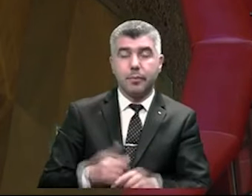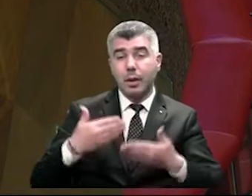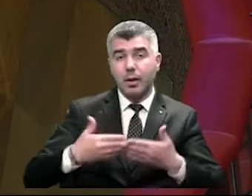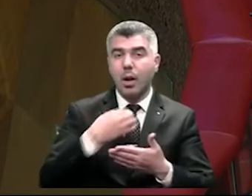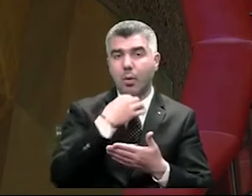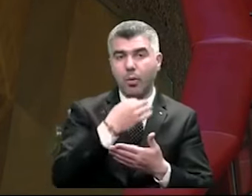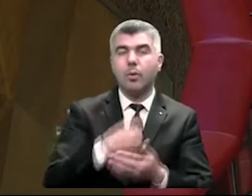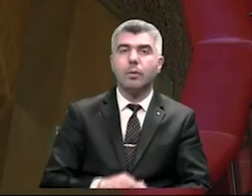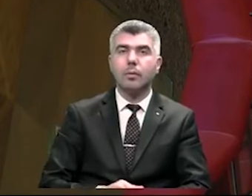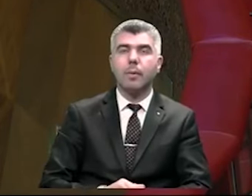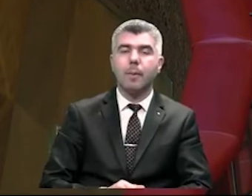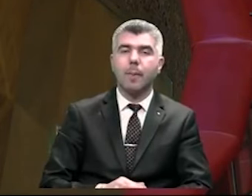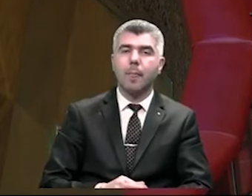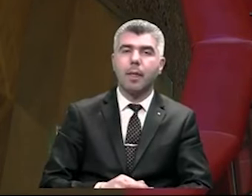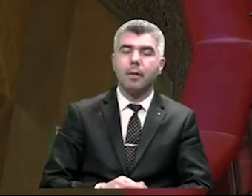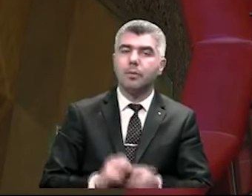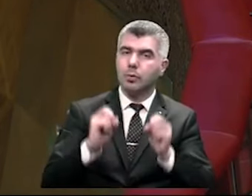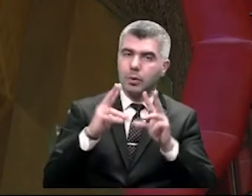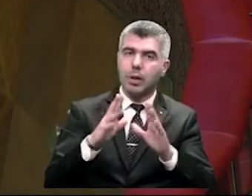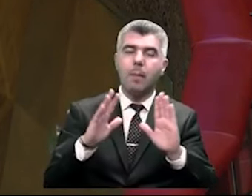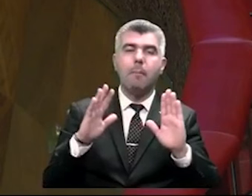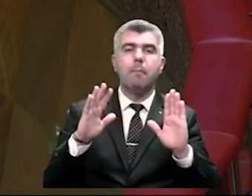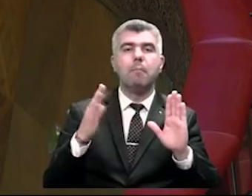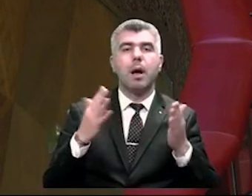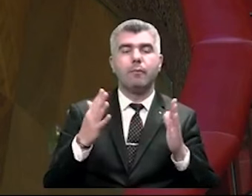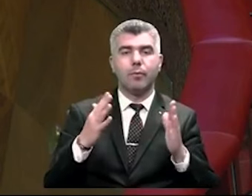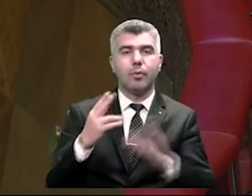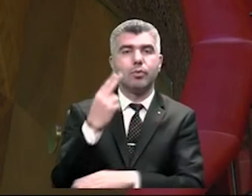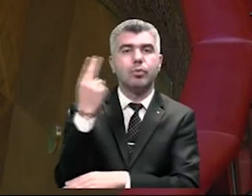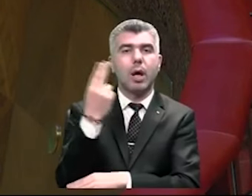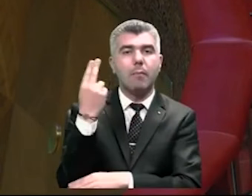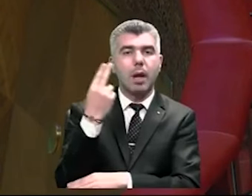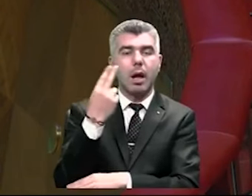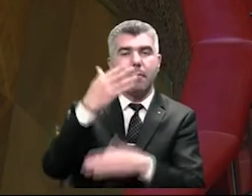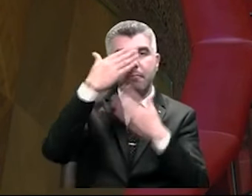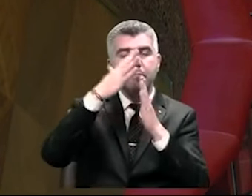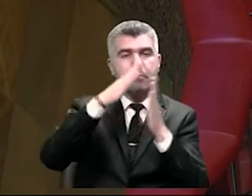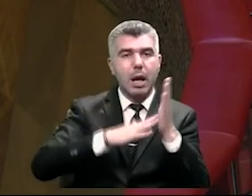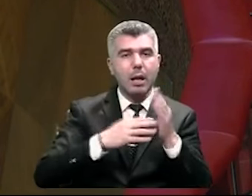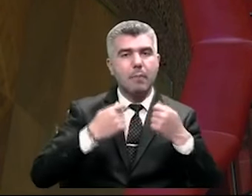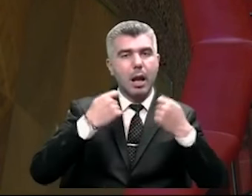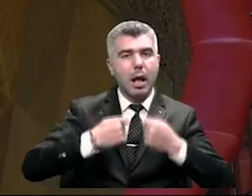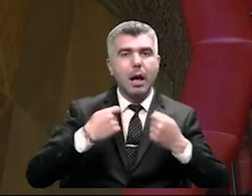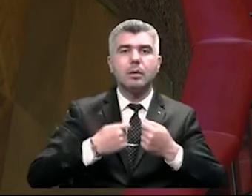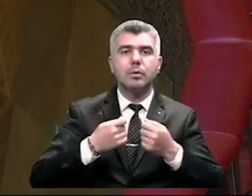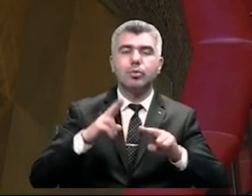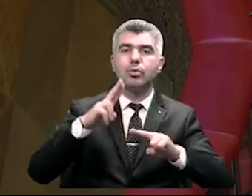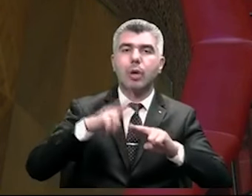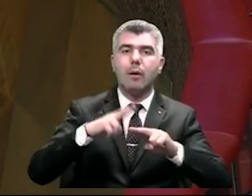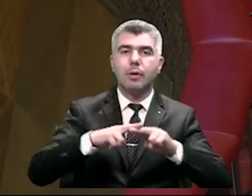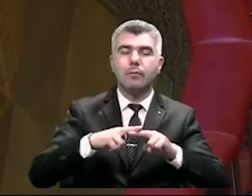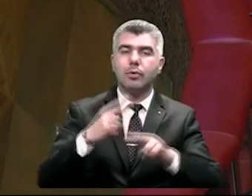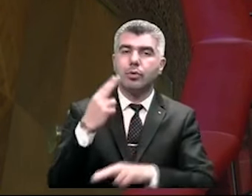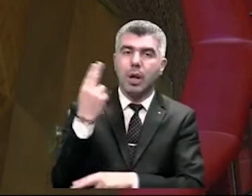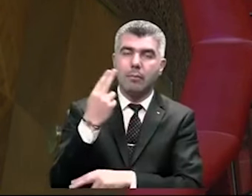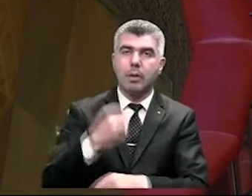بغيت نوه بالعمل الجبار اللي كيديرو الجامعات المغربيه لا الرؤساء ولا العمداء وال